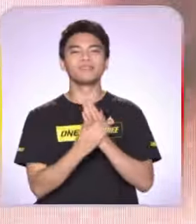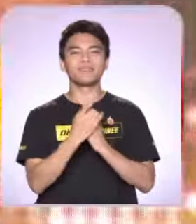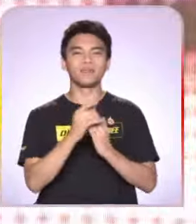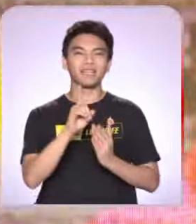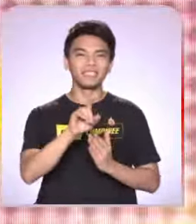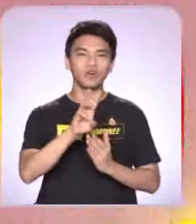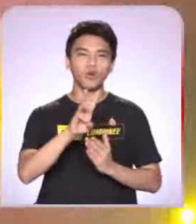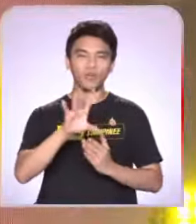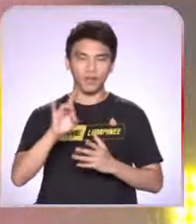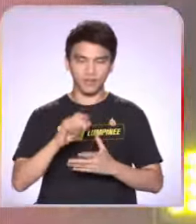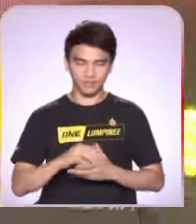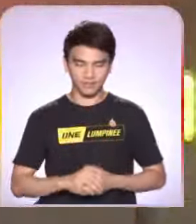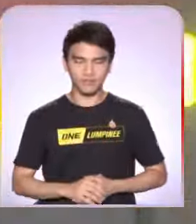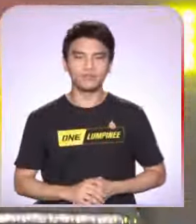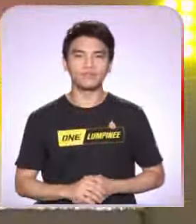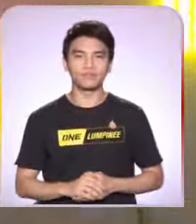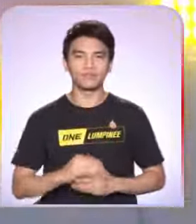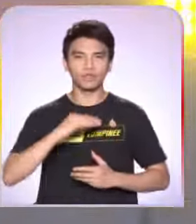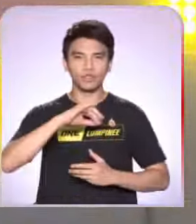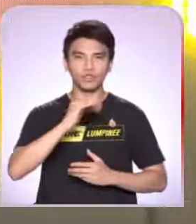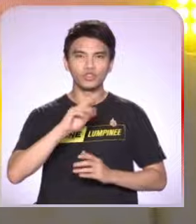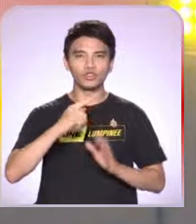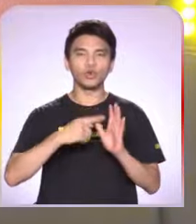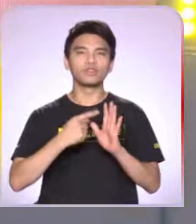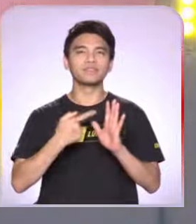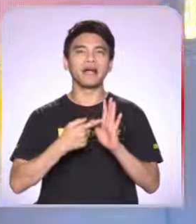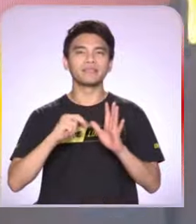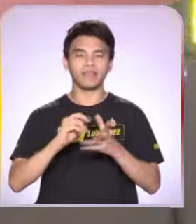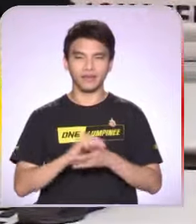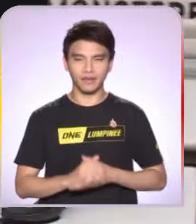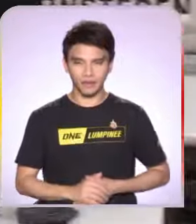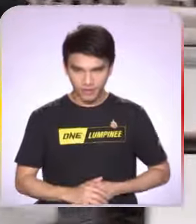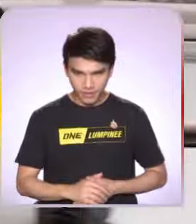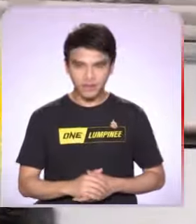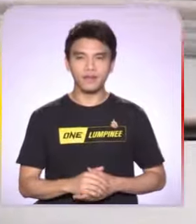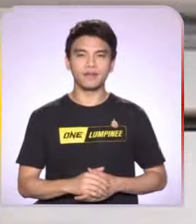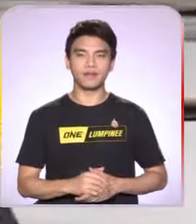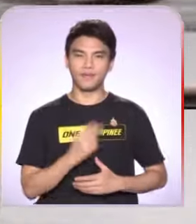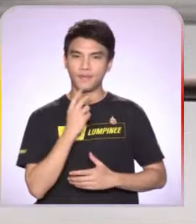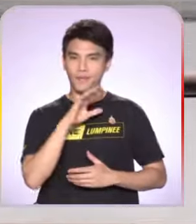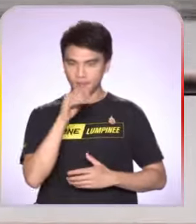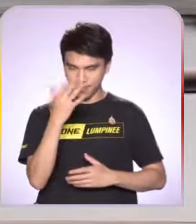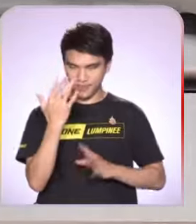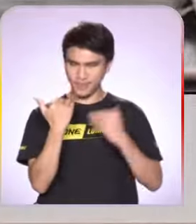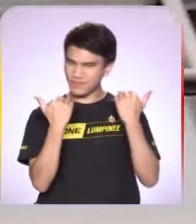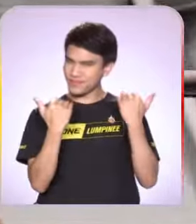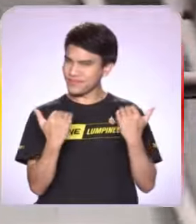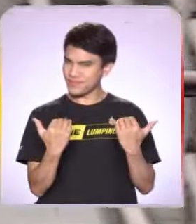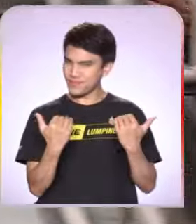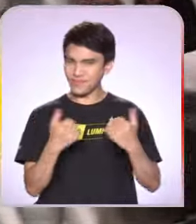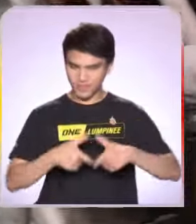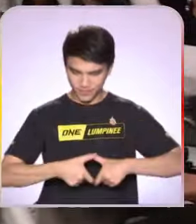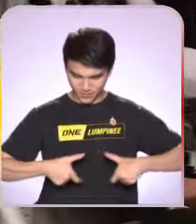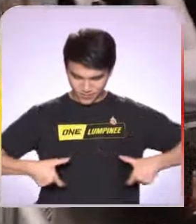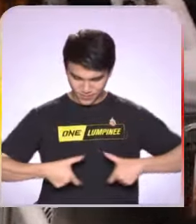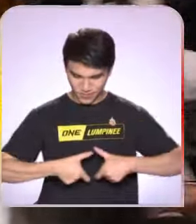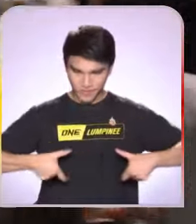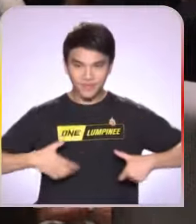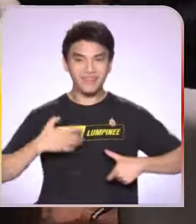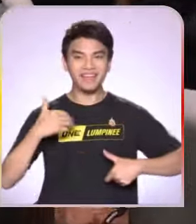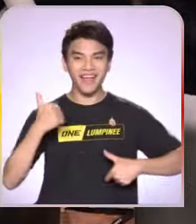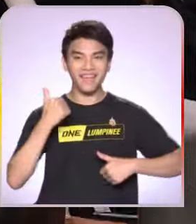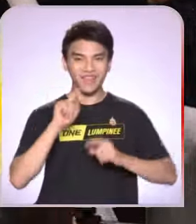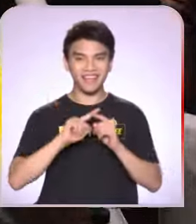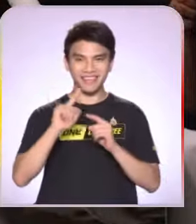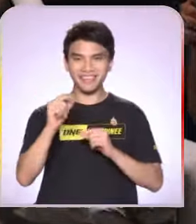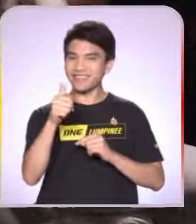ร์เล็กจะเจอกับโจนาธานแฮกเกอร์ตี้นะคะซุปเปอร์เล็กนี่ไปท้าชิงดูซิงานนี้จะคว้าเข็มขัดแชมป์กลับมาที่